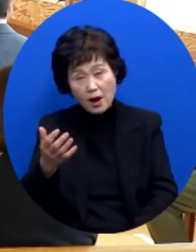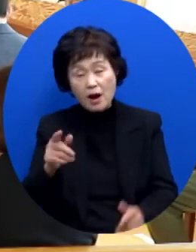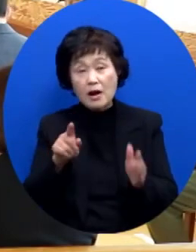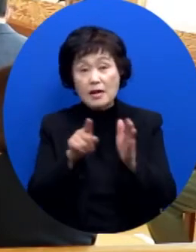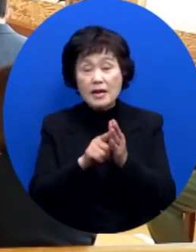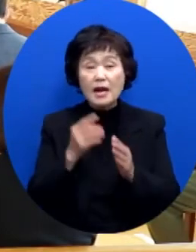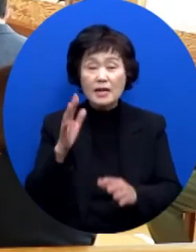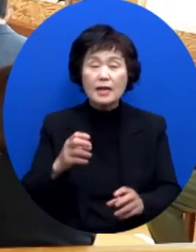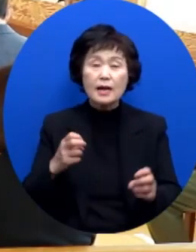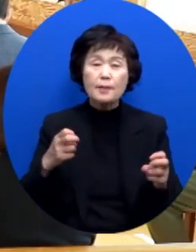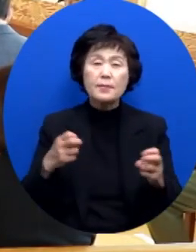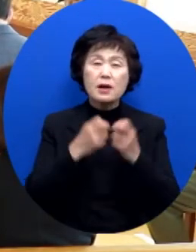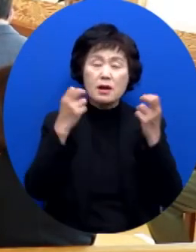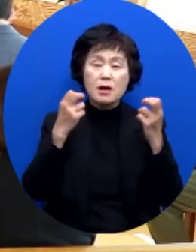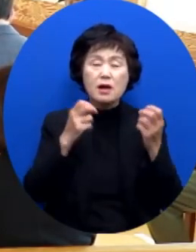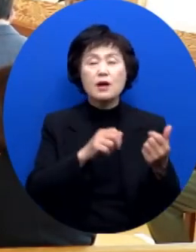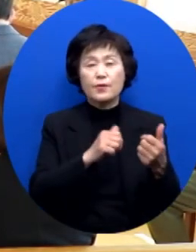불의의 교통사고로 별세 했습니다